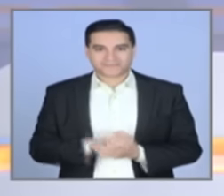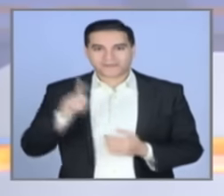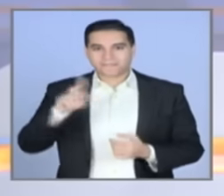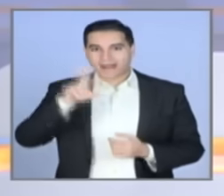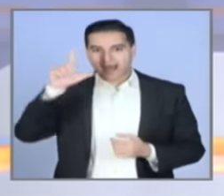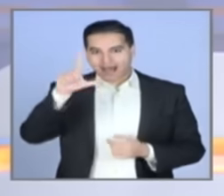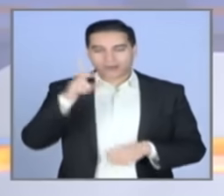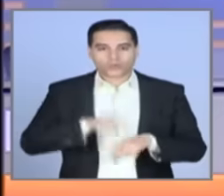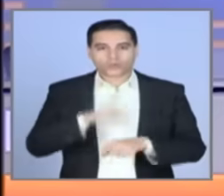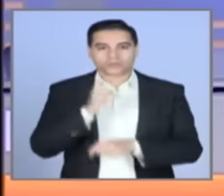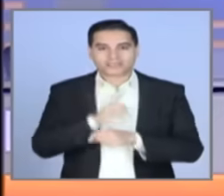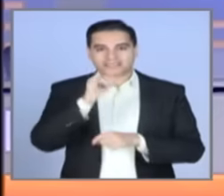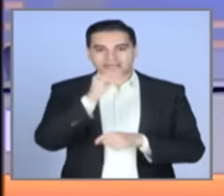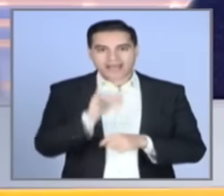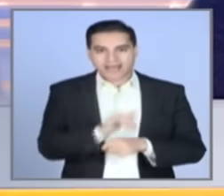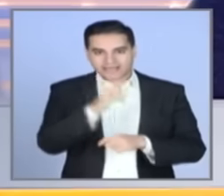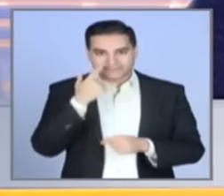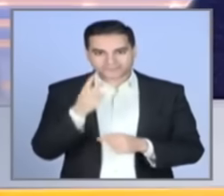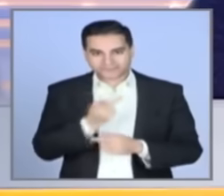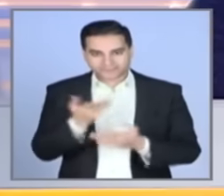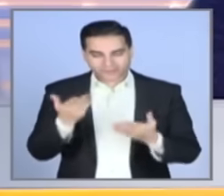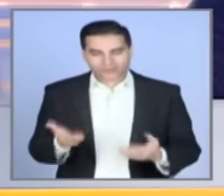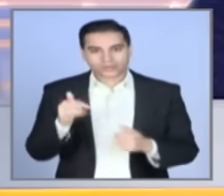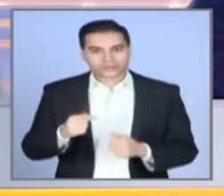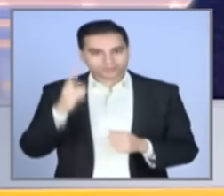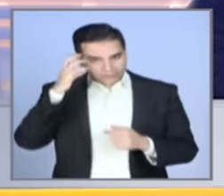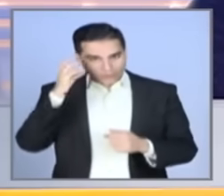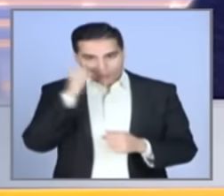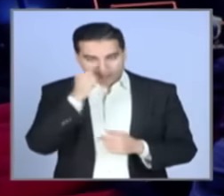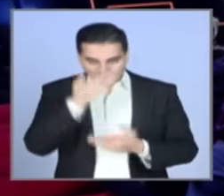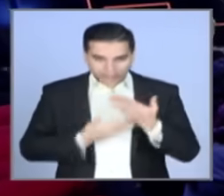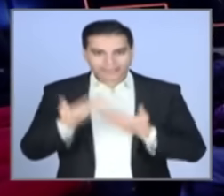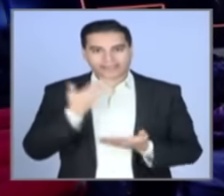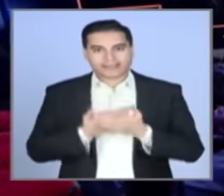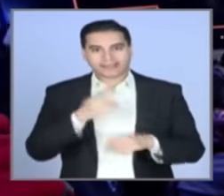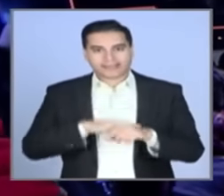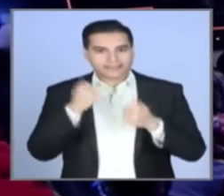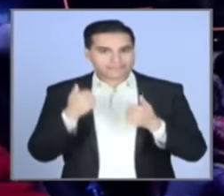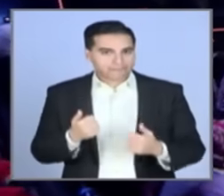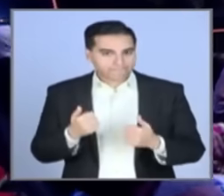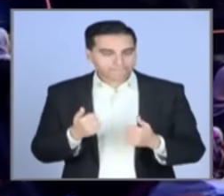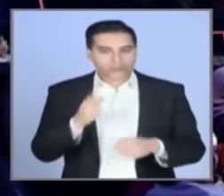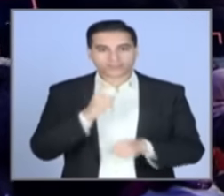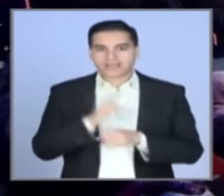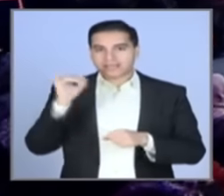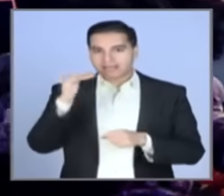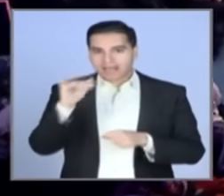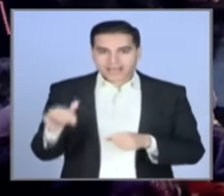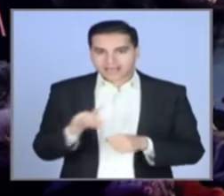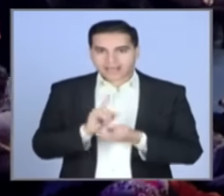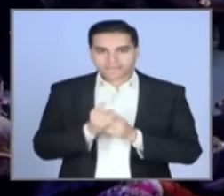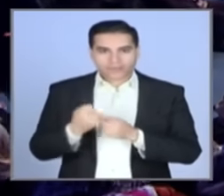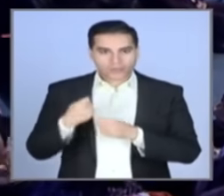بلال والأستاذ يحيى، الأستاذ يحيى وبلال. بلال هتروح تسمع أغنية وترجع لنا تاني. أستاذ يحيى تفضل